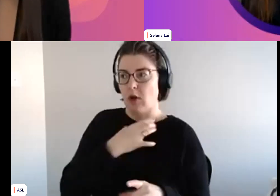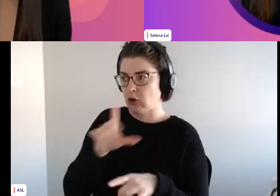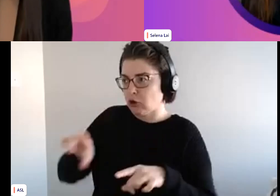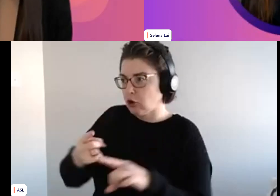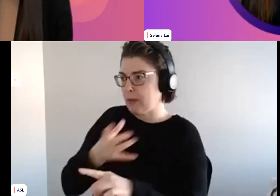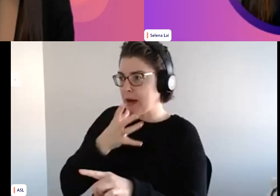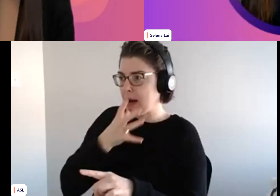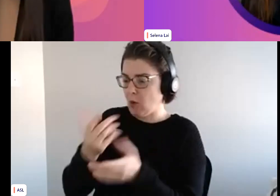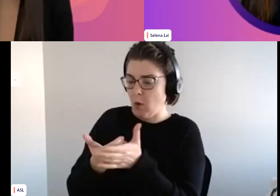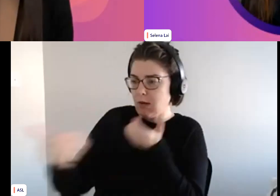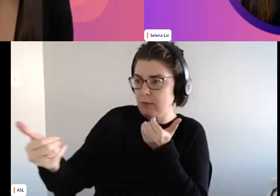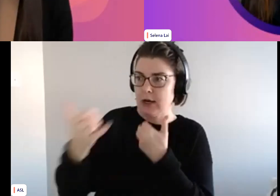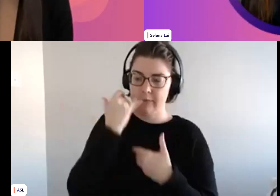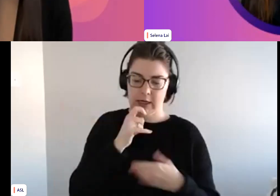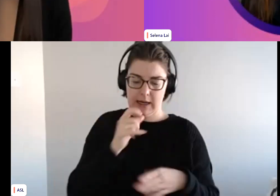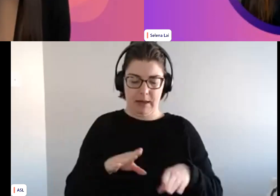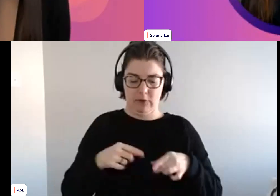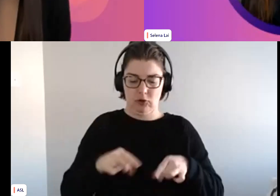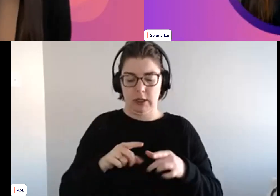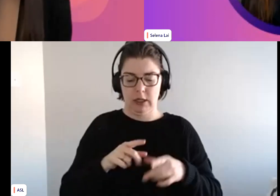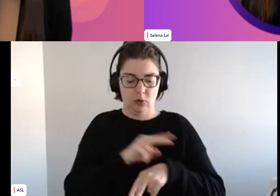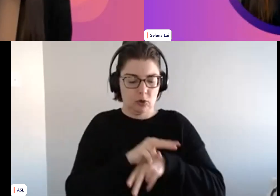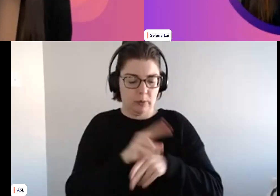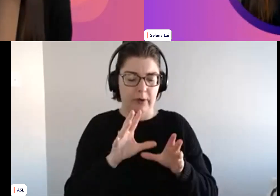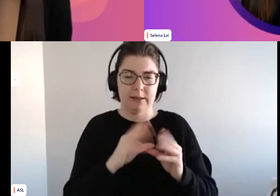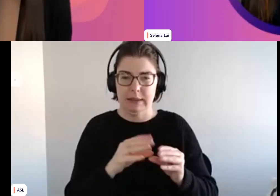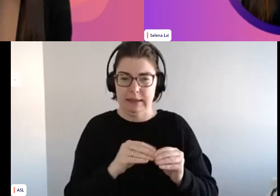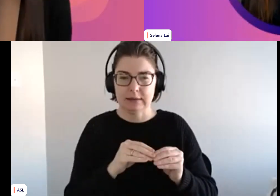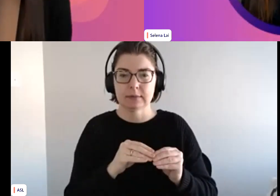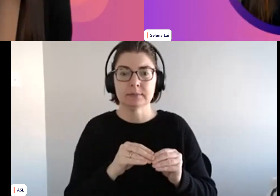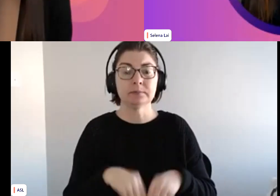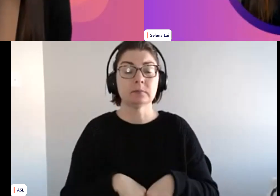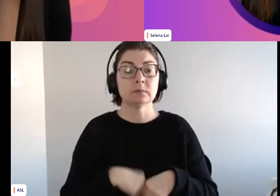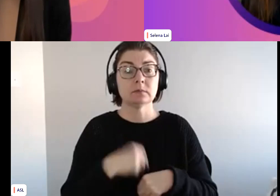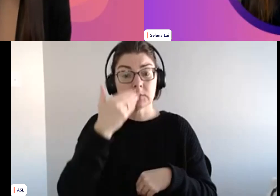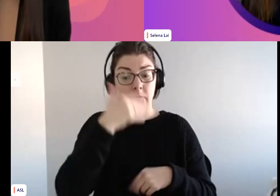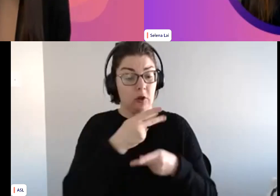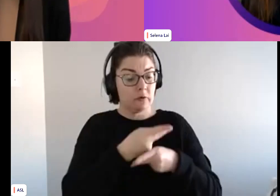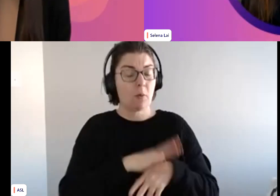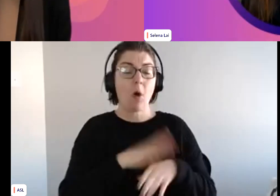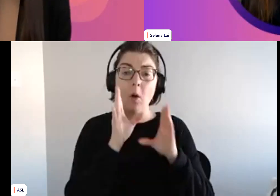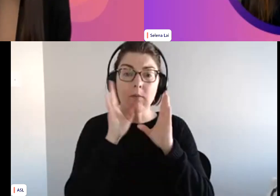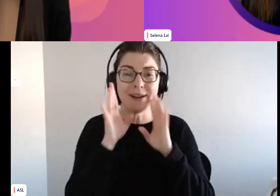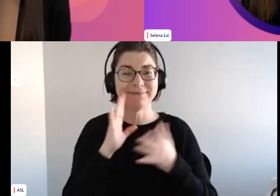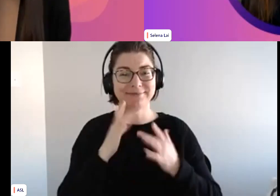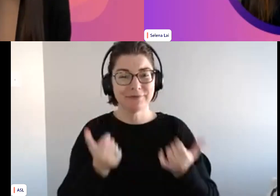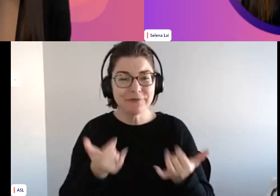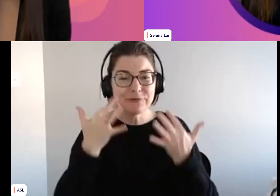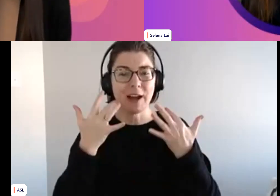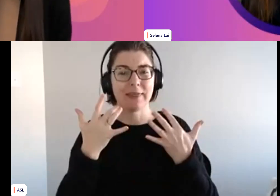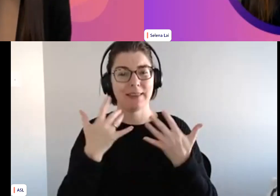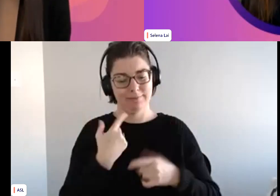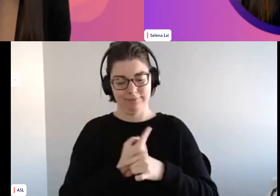mère qui avec qui j'avais des liens au lieu de nous excluait il nous il voulait briser ses liens alors que ma mère avait